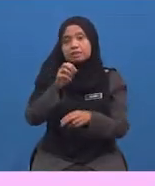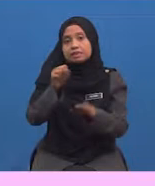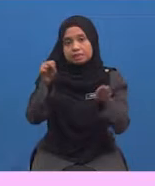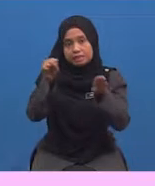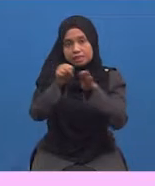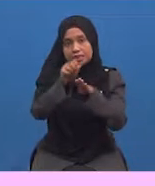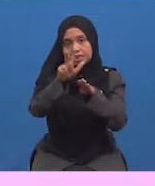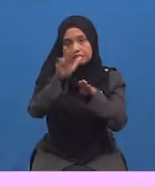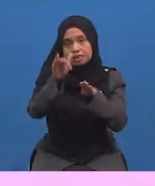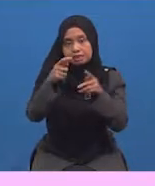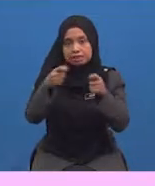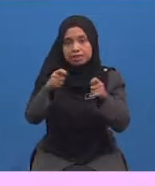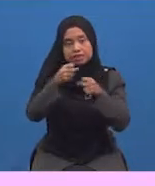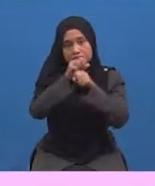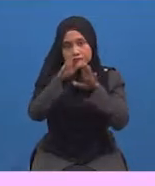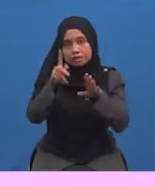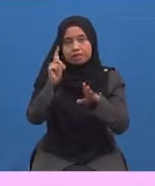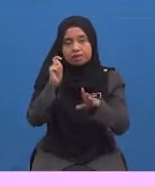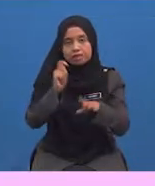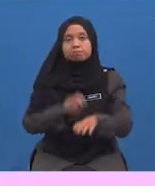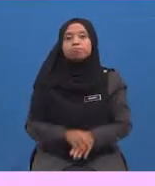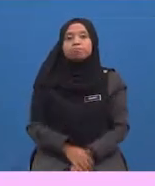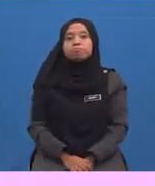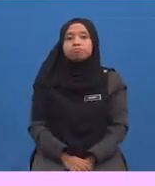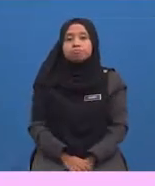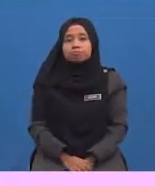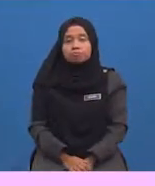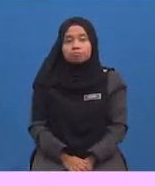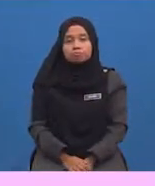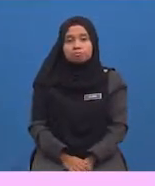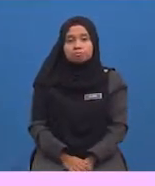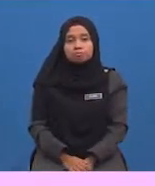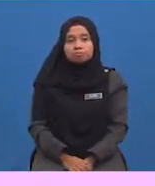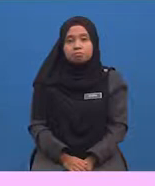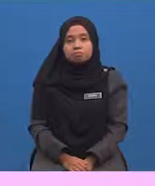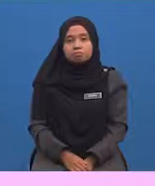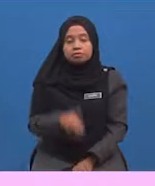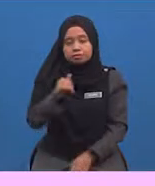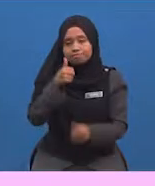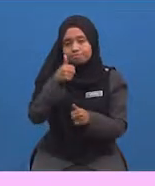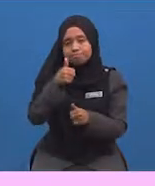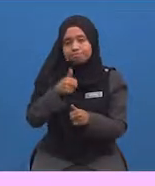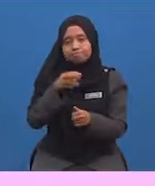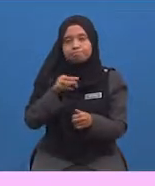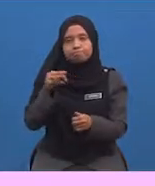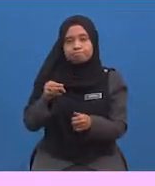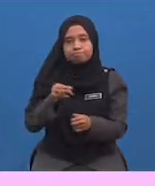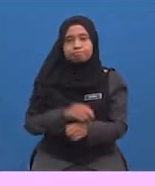cikgu jelaskan di permulaan pengajaran tadi? Ya, bagus murid-murid.